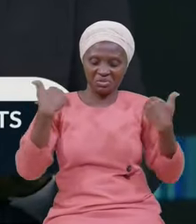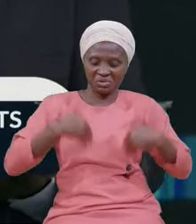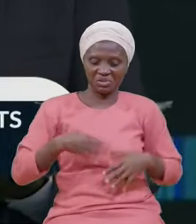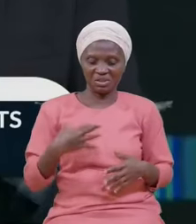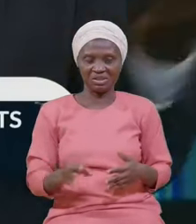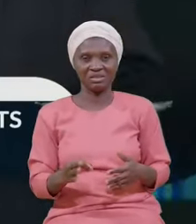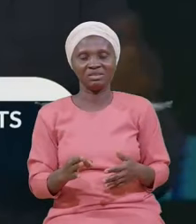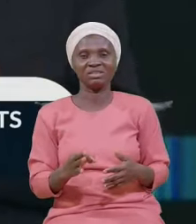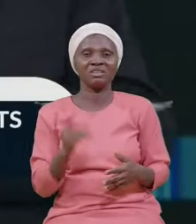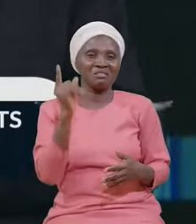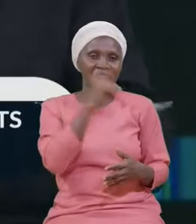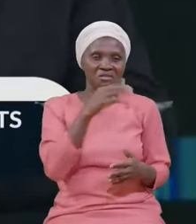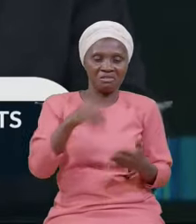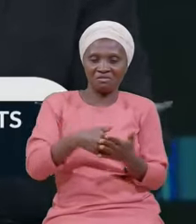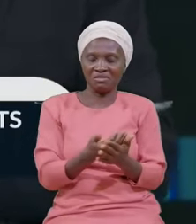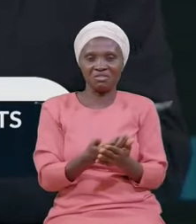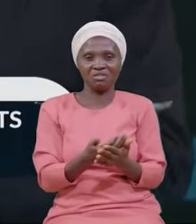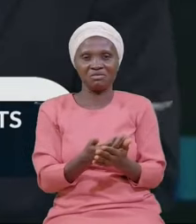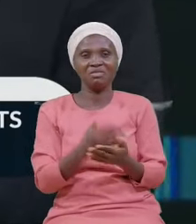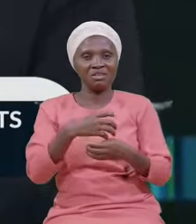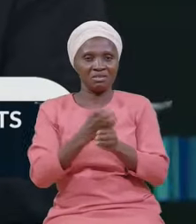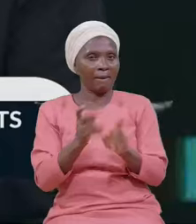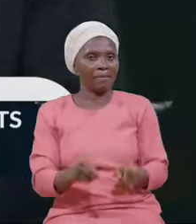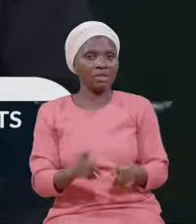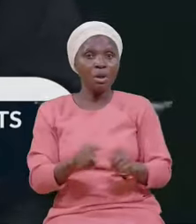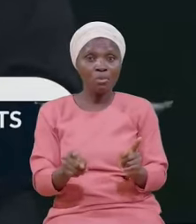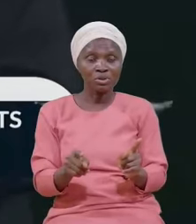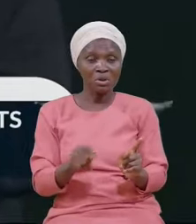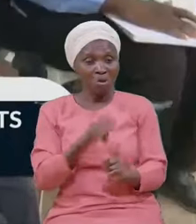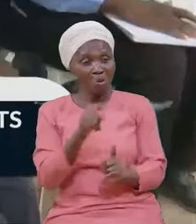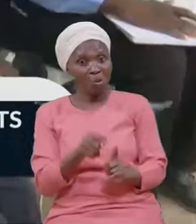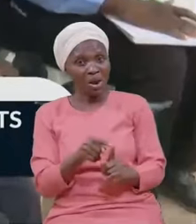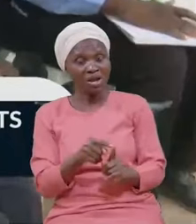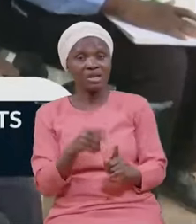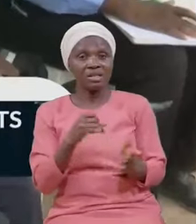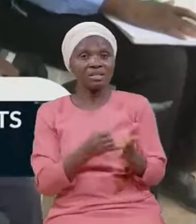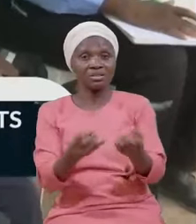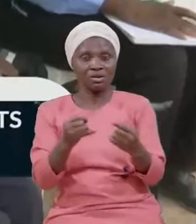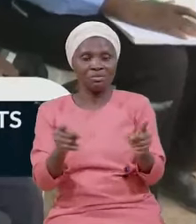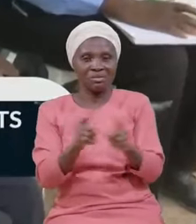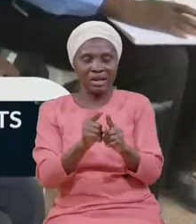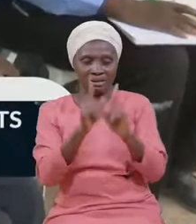un plastique. Et quand ça vient comme épreuve, Dieu merci, tu vas vaincre.